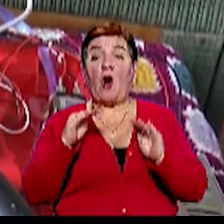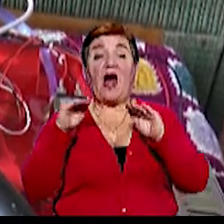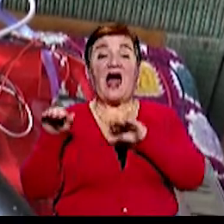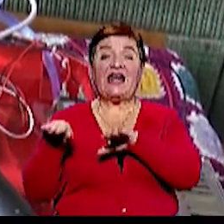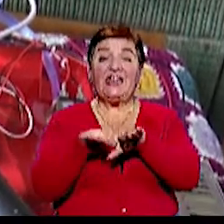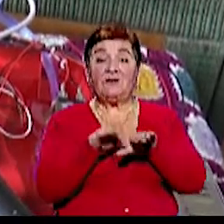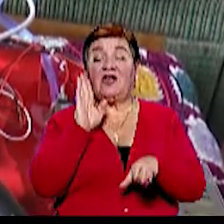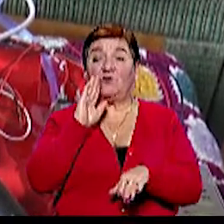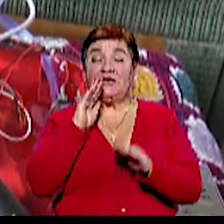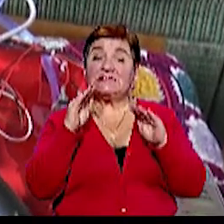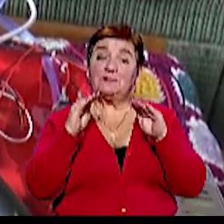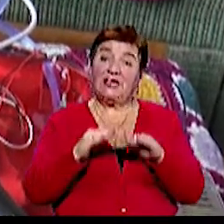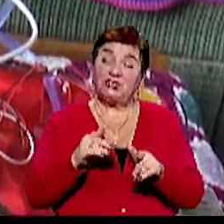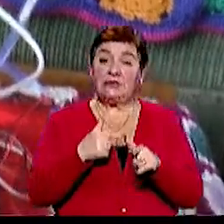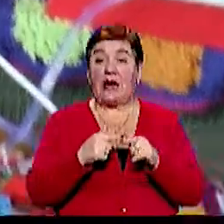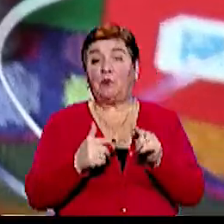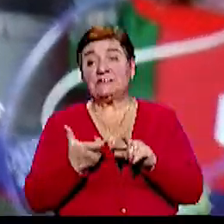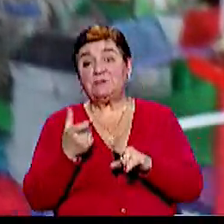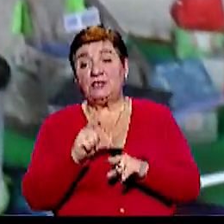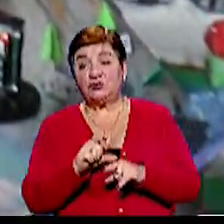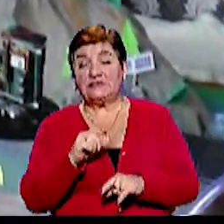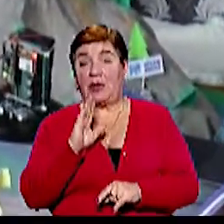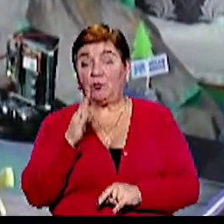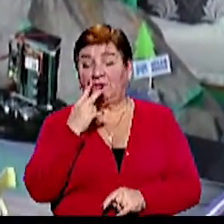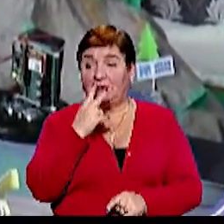зменшує або навпаки збільшується. Тобто на графіку тут буде видно.